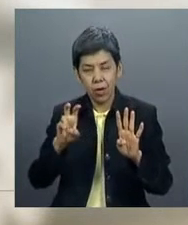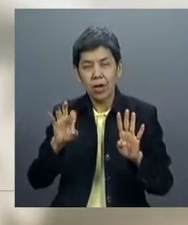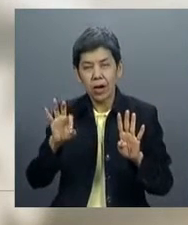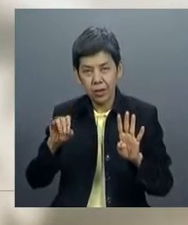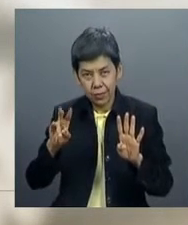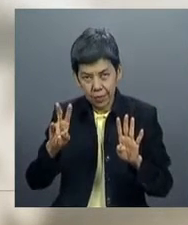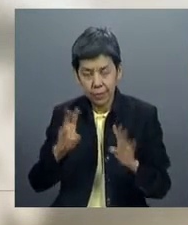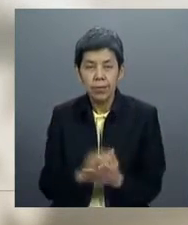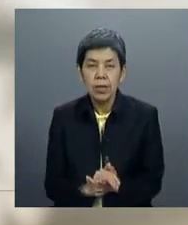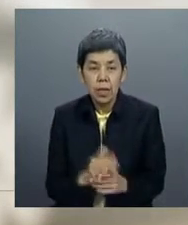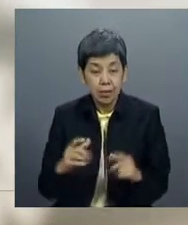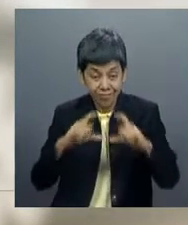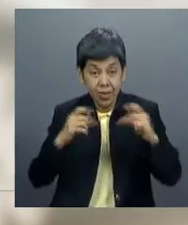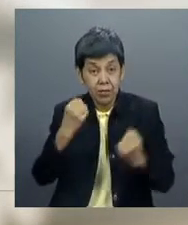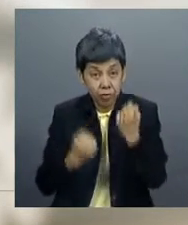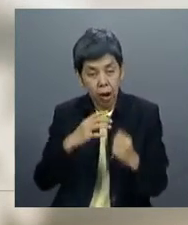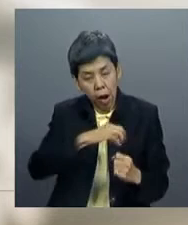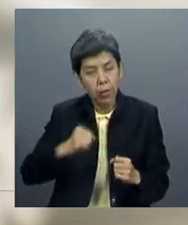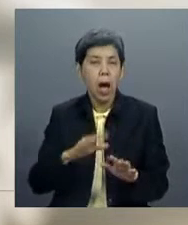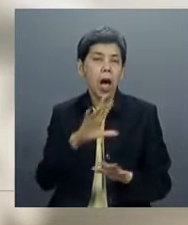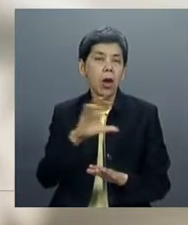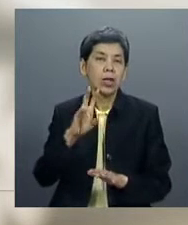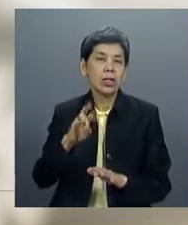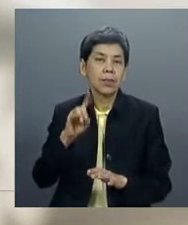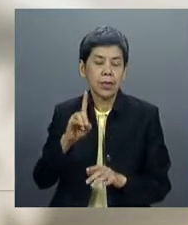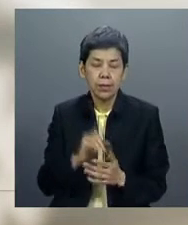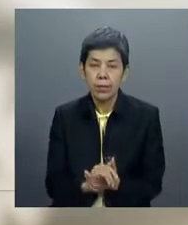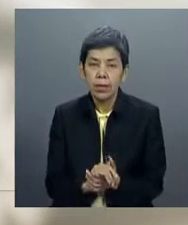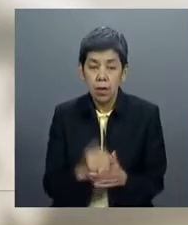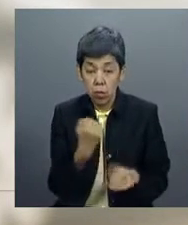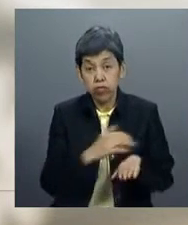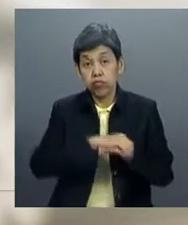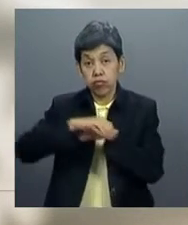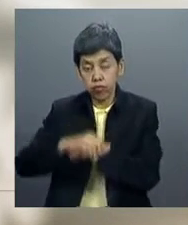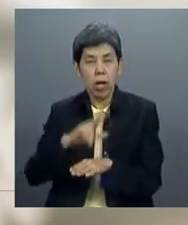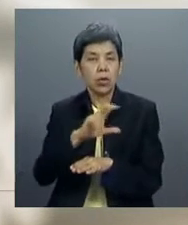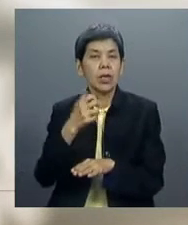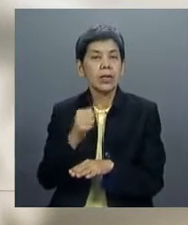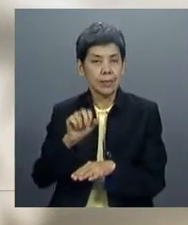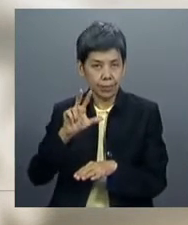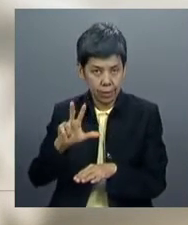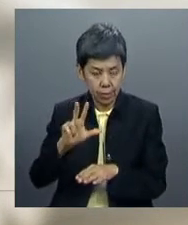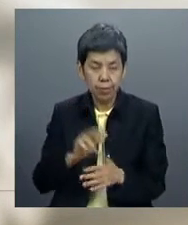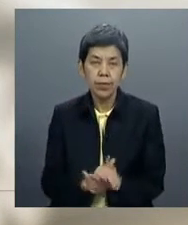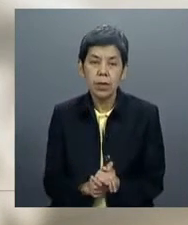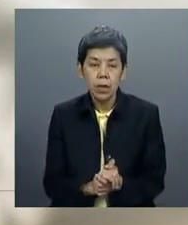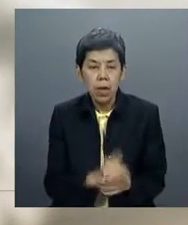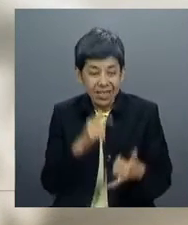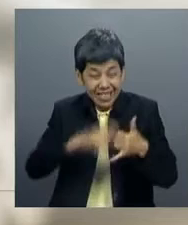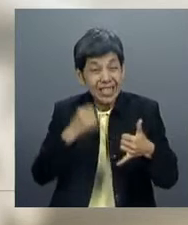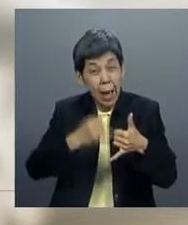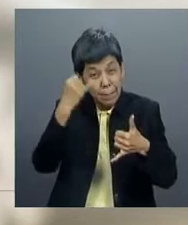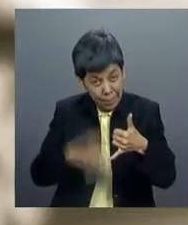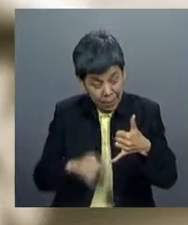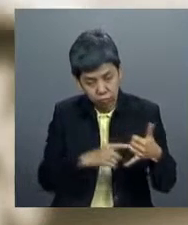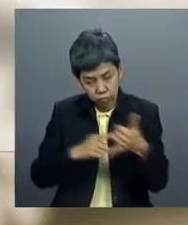41,797 ครั้งยึดใบขับขี่ได้571ใบยึดรถยนต์313คันนะครับส่งผู้กระทำความผิดดำเนินค